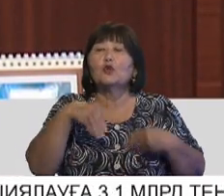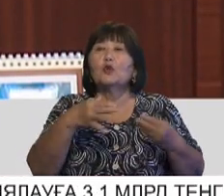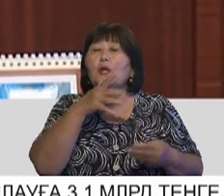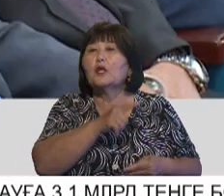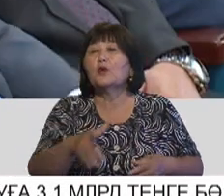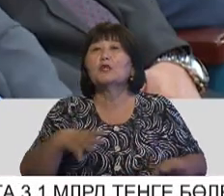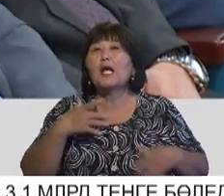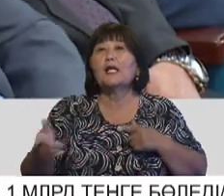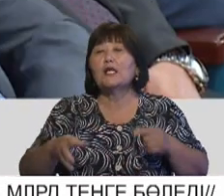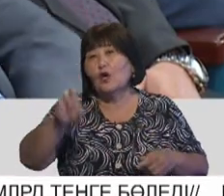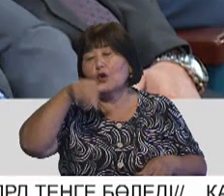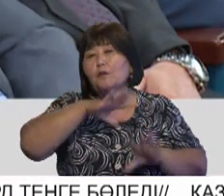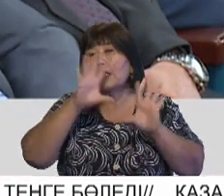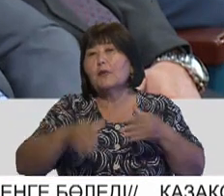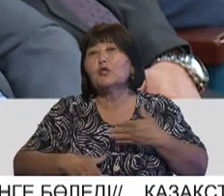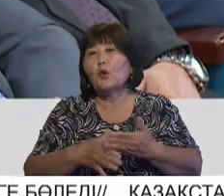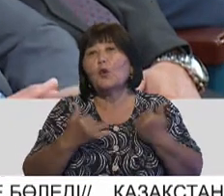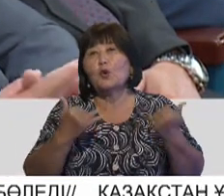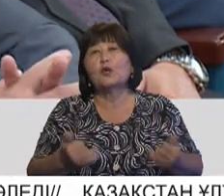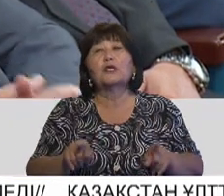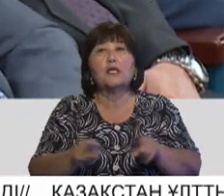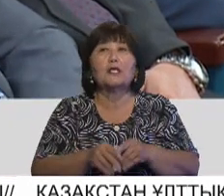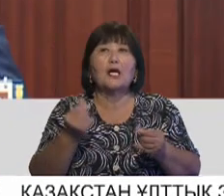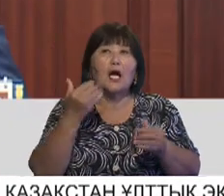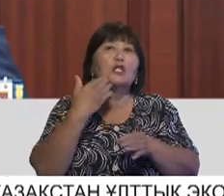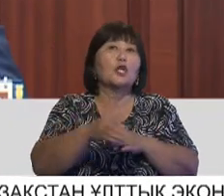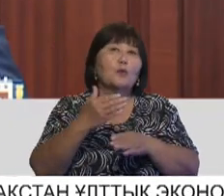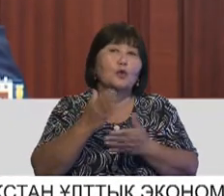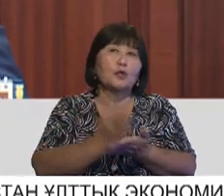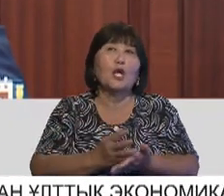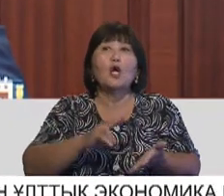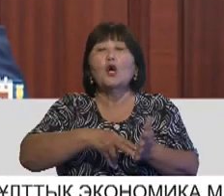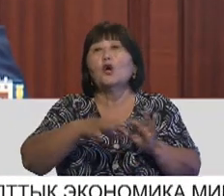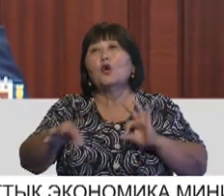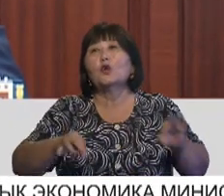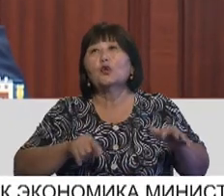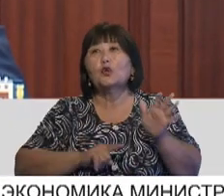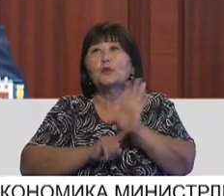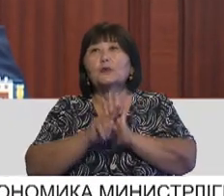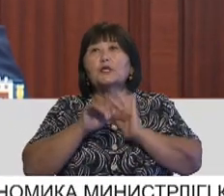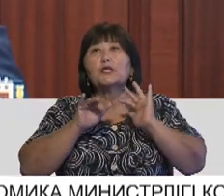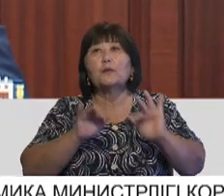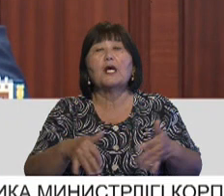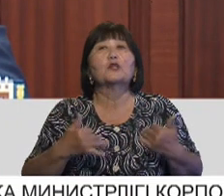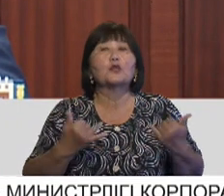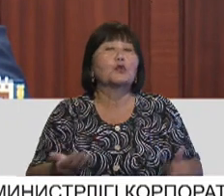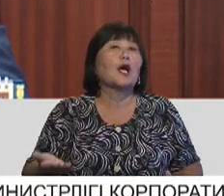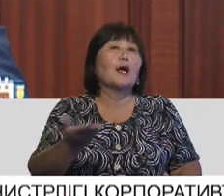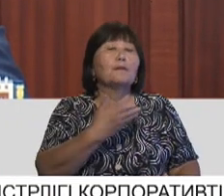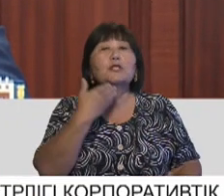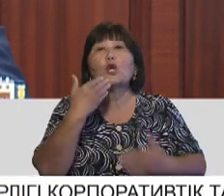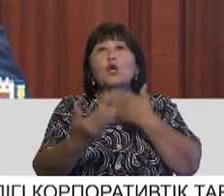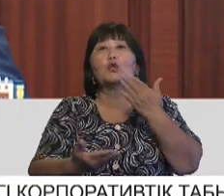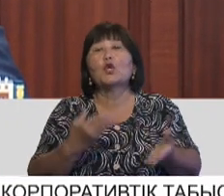маусымына дайындыққа үкімет барынша қолдау көрсетіп сұратылған қаржы бөлінуде. Жобаларды іске асыруға біздің